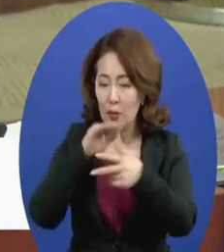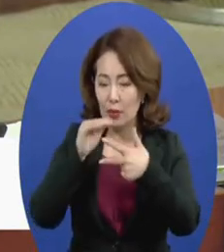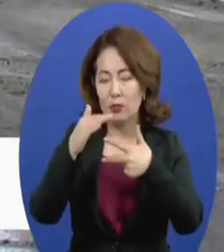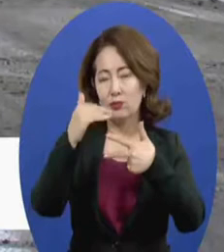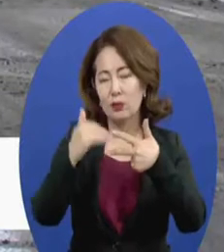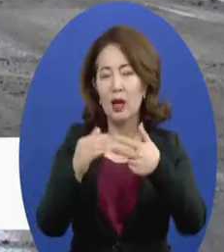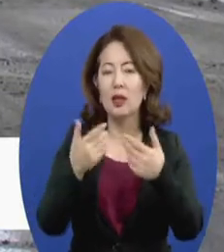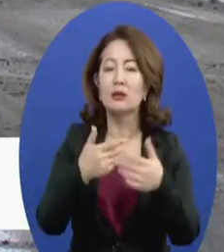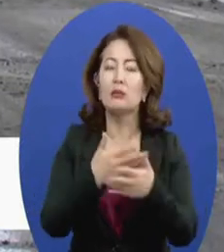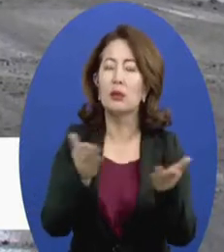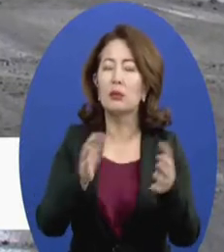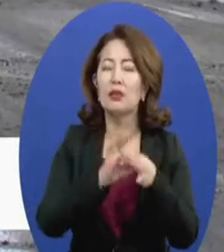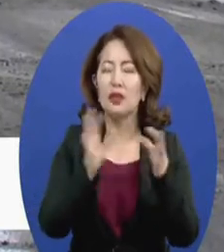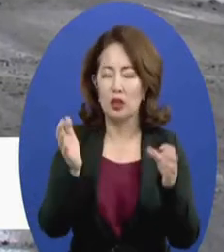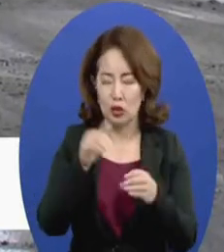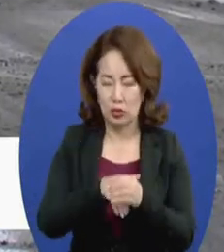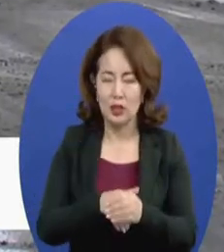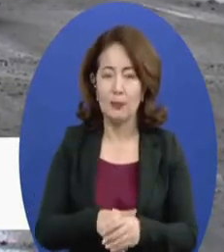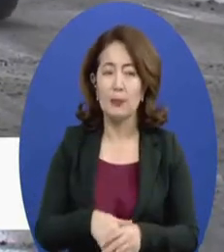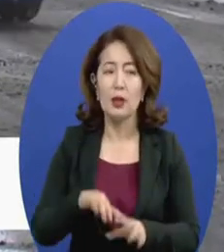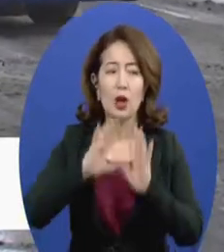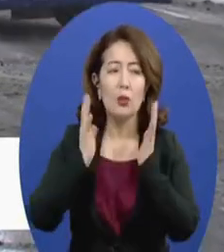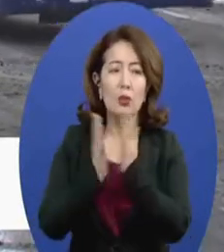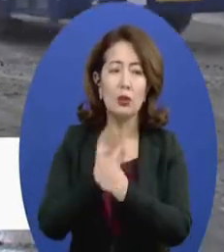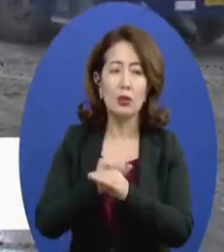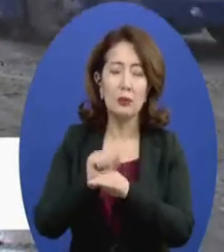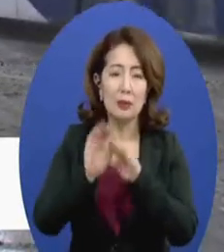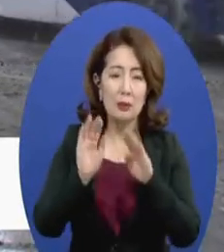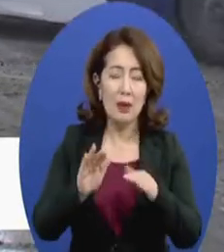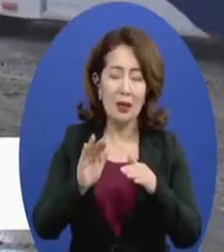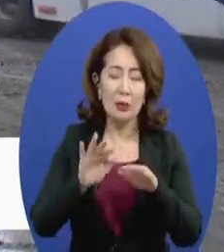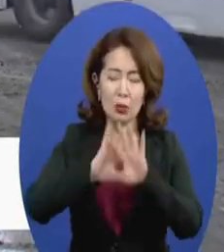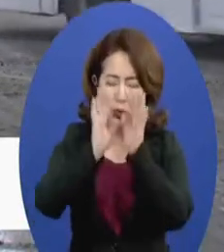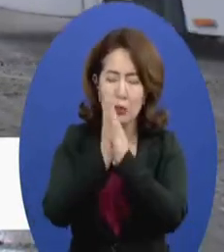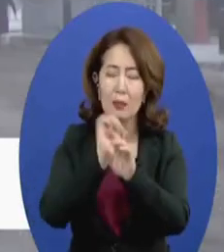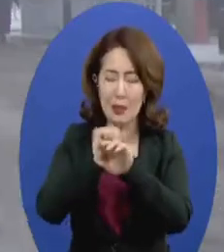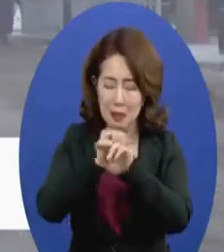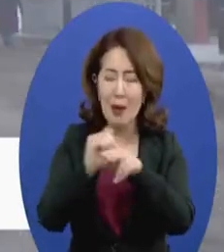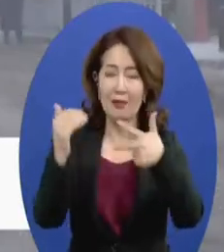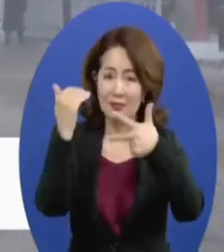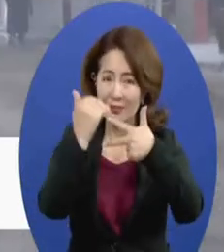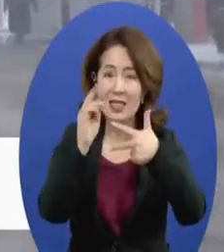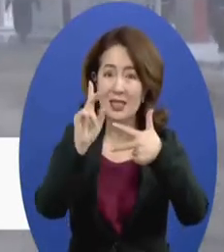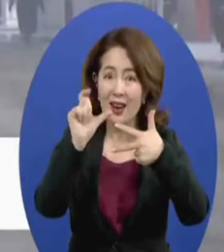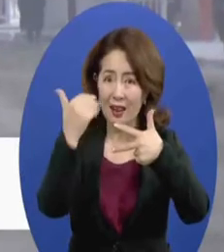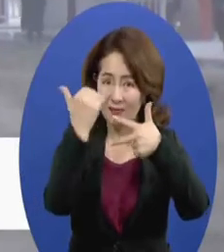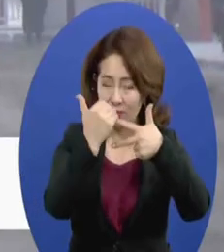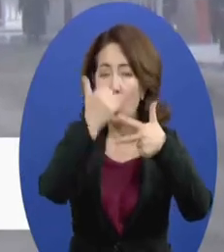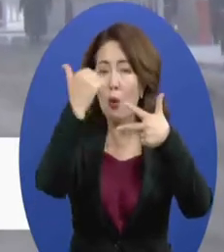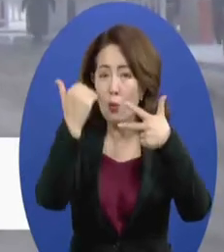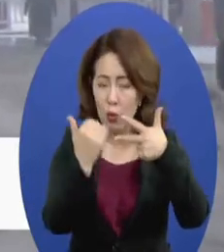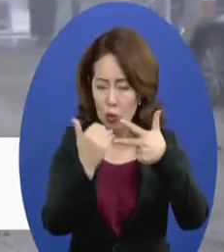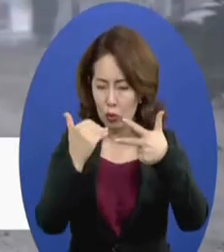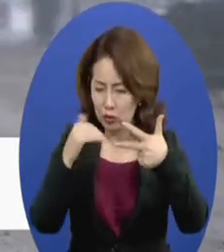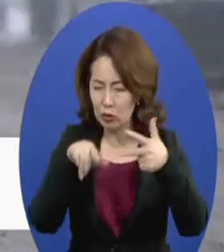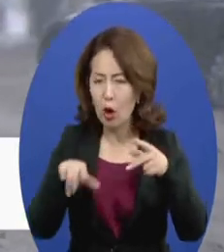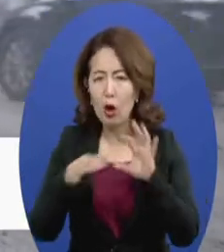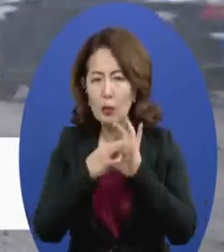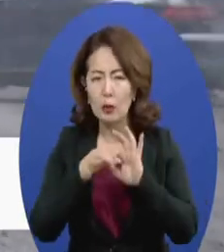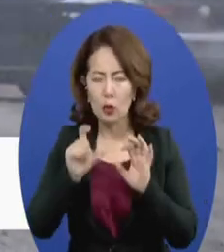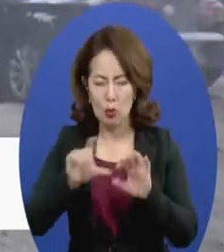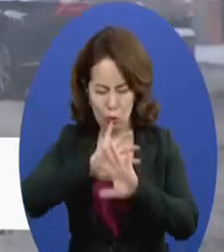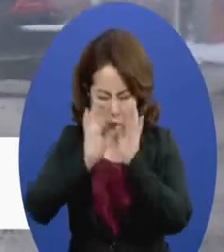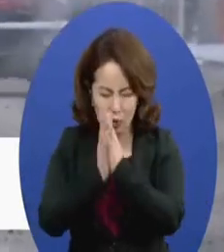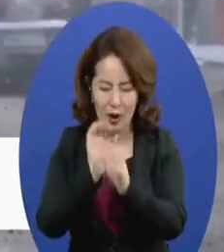байгаа. За бүх нийтийн бэлэн байдлын зэрэглэлийг бууруулснаар хүн бүр сахилга баттай хариуцлагатай байх шаардлага үүсэж байгааг ерөнхий